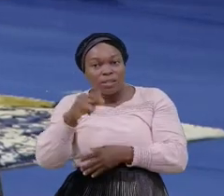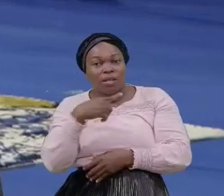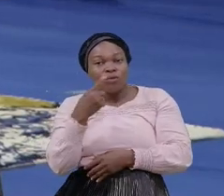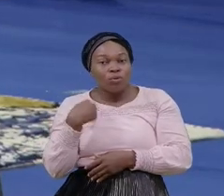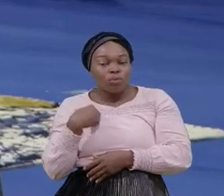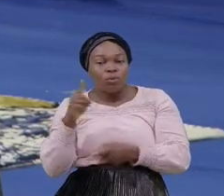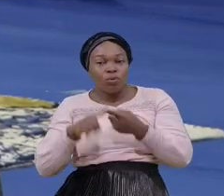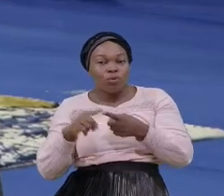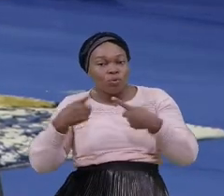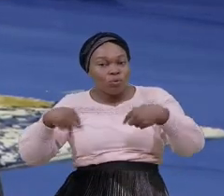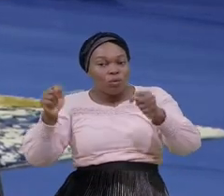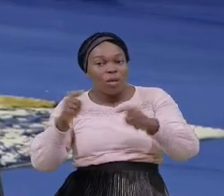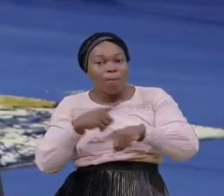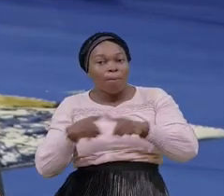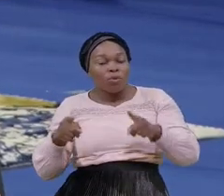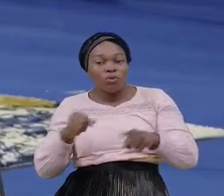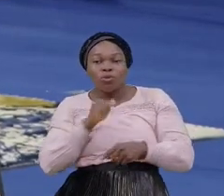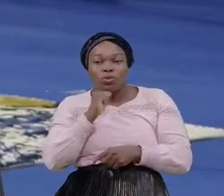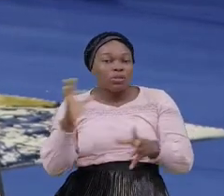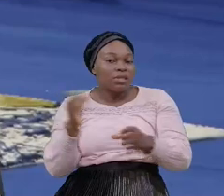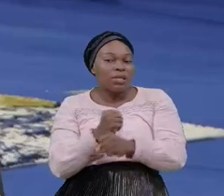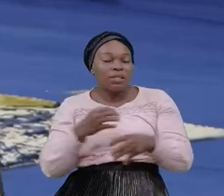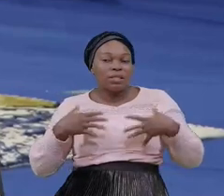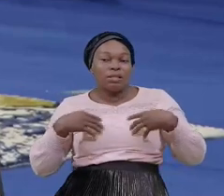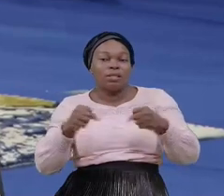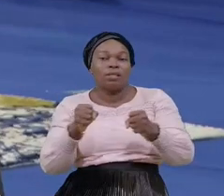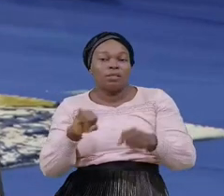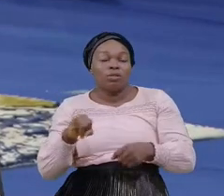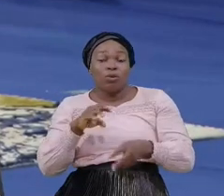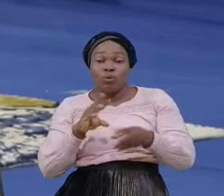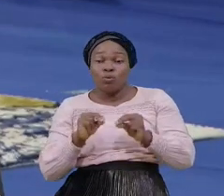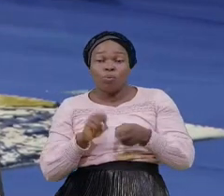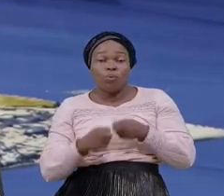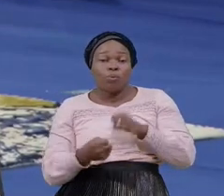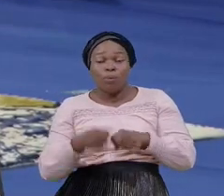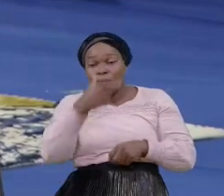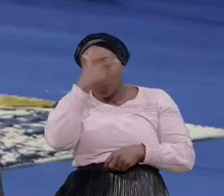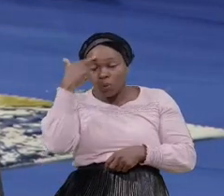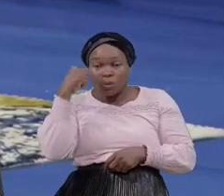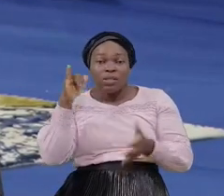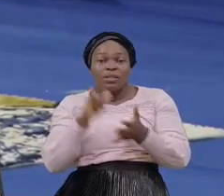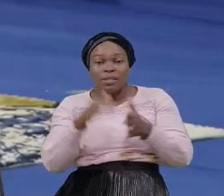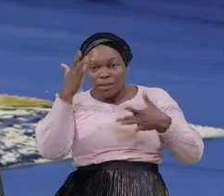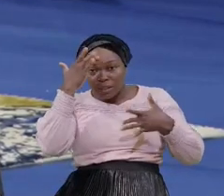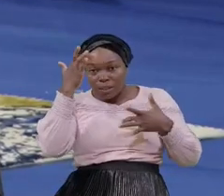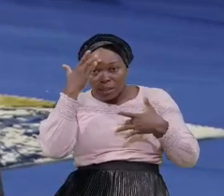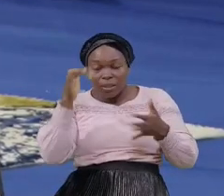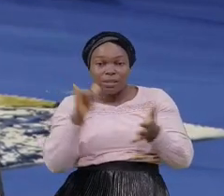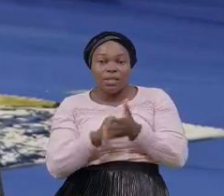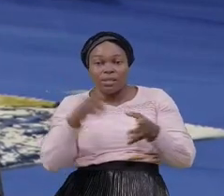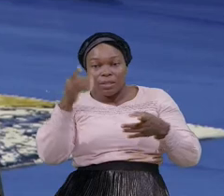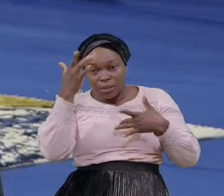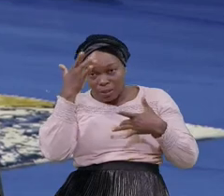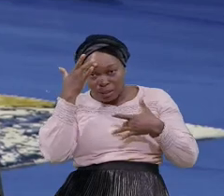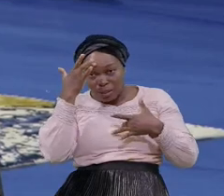et je n'étais pas guéri, pas de problème. C'est parce que la maladie là ou l'infirmité là,